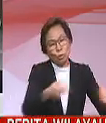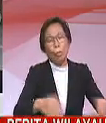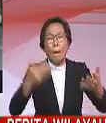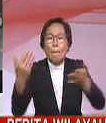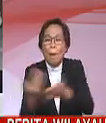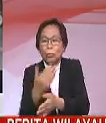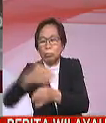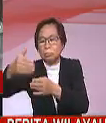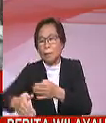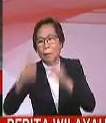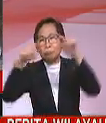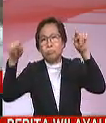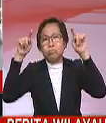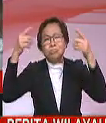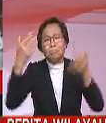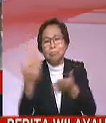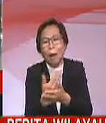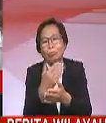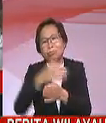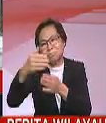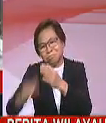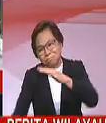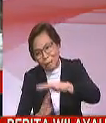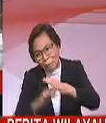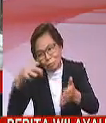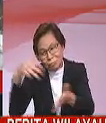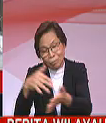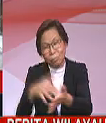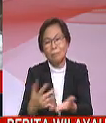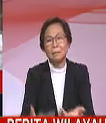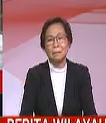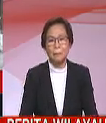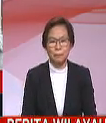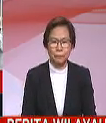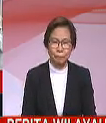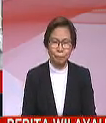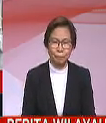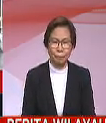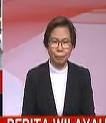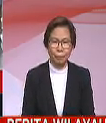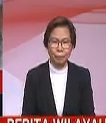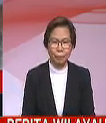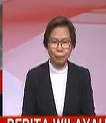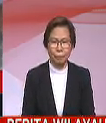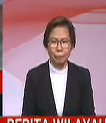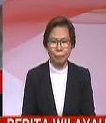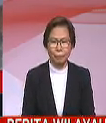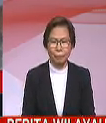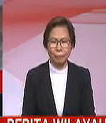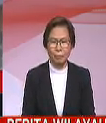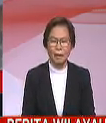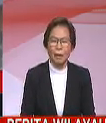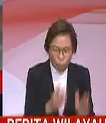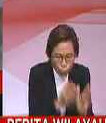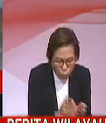habis tamat pengajian tu tadi. Mungkin setidaknya boleh restructure balik setidaknya pun kewangan untuk